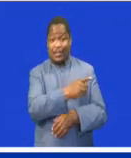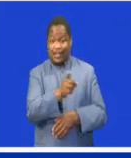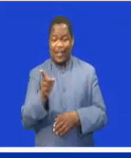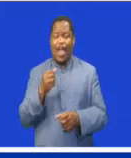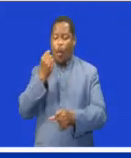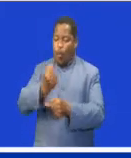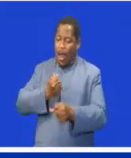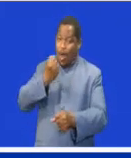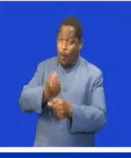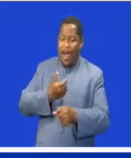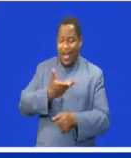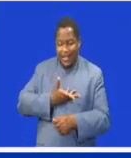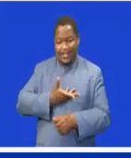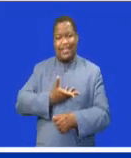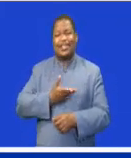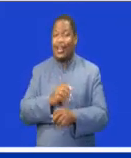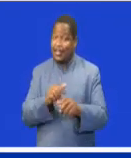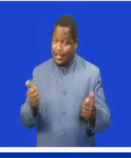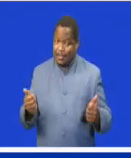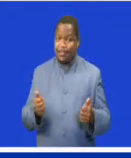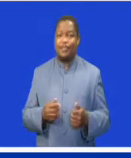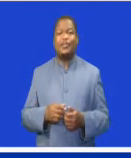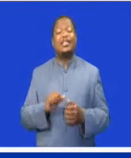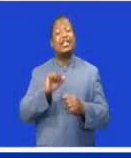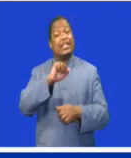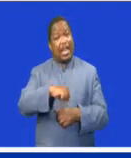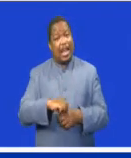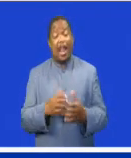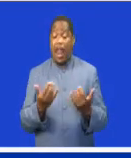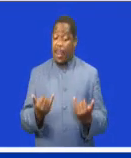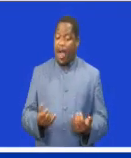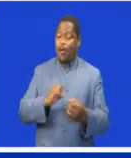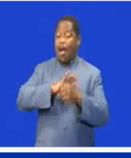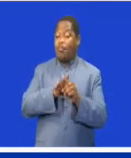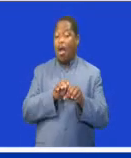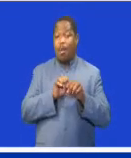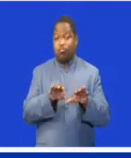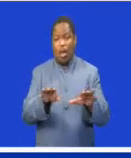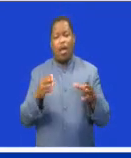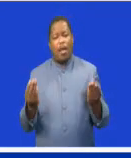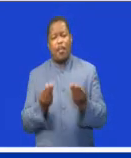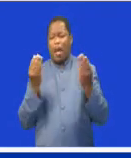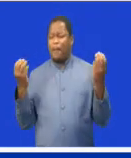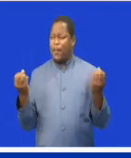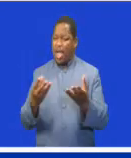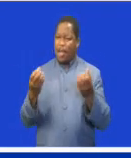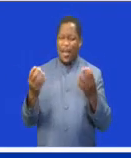sibhekene nalomkhuhlane lolukhuni kangaka. Bekunene siyabona ukuthi emaSwati